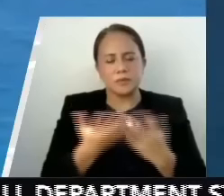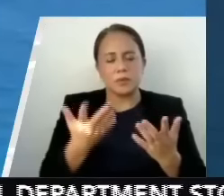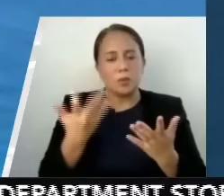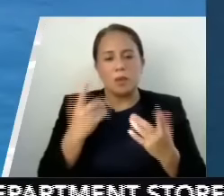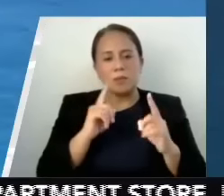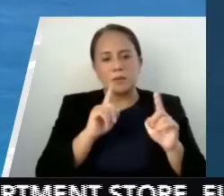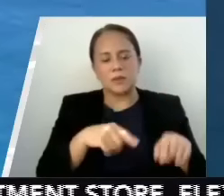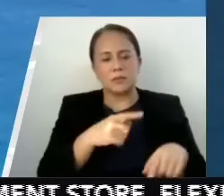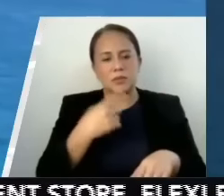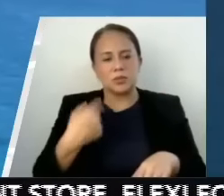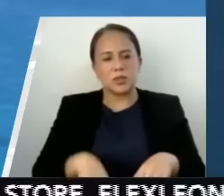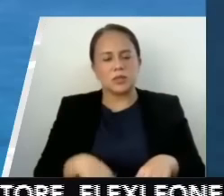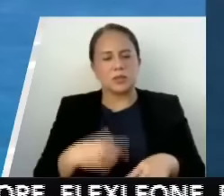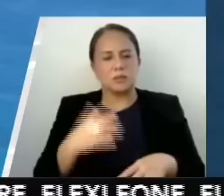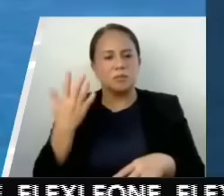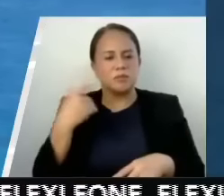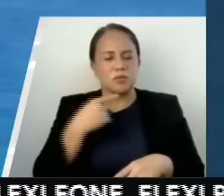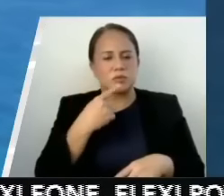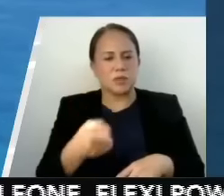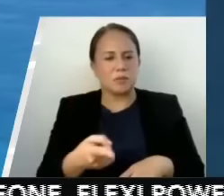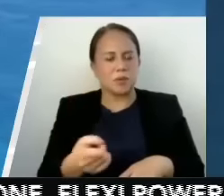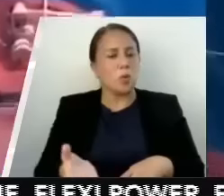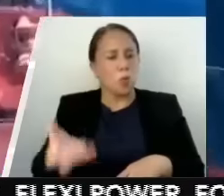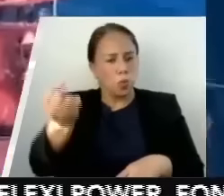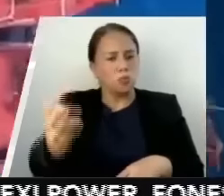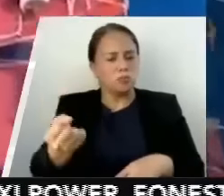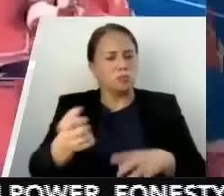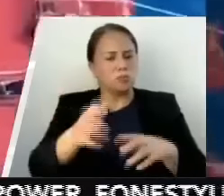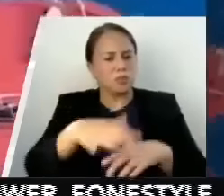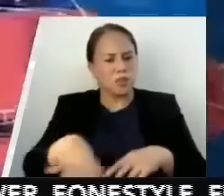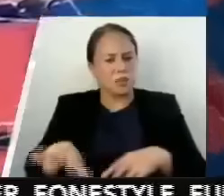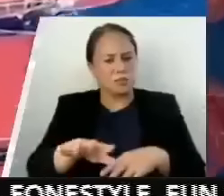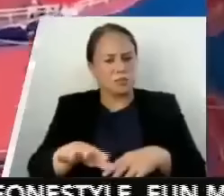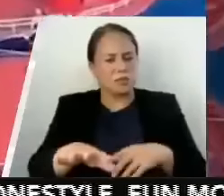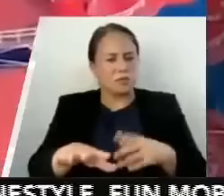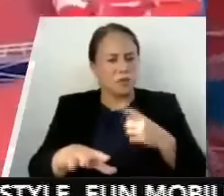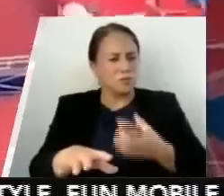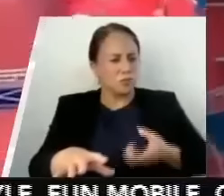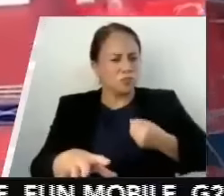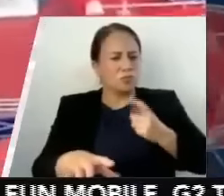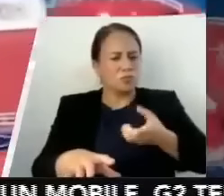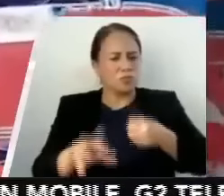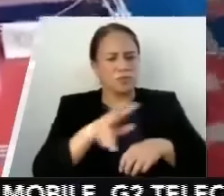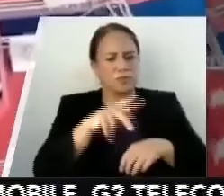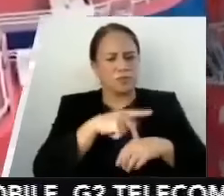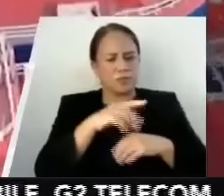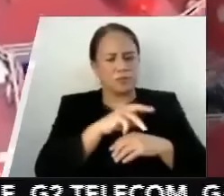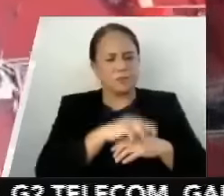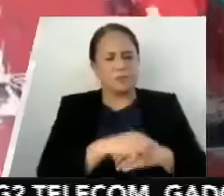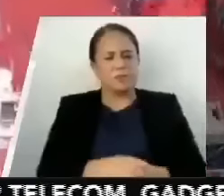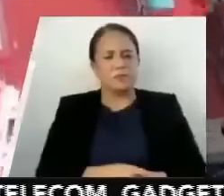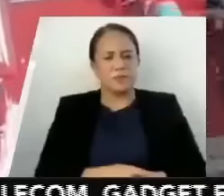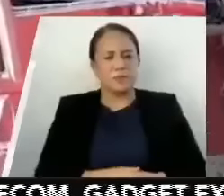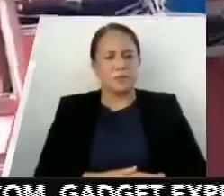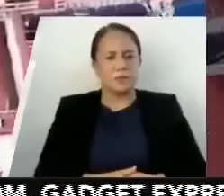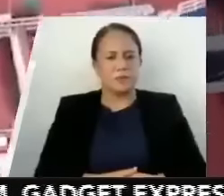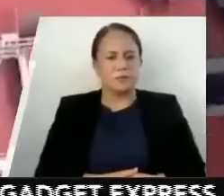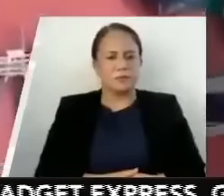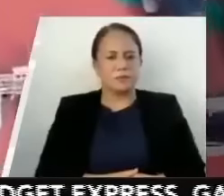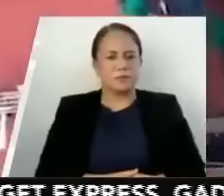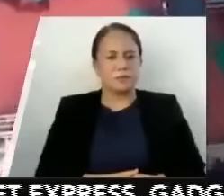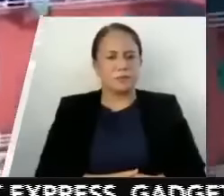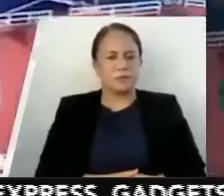na dati nang iginiit ang kanilang soberanya sa mga teritoryo sa West Philippine Sea. Para sa GMA Integrated News, Maki Pulido,